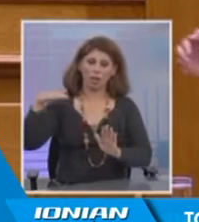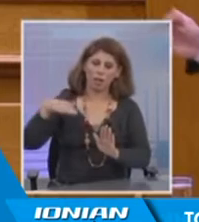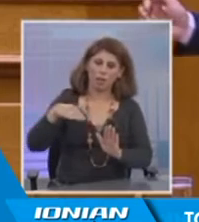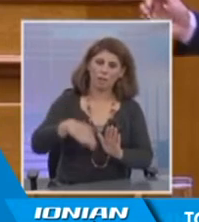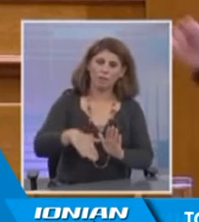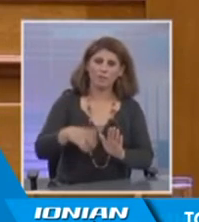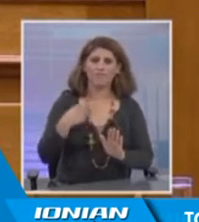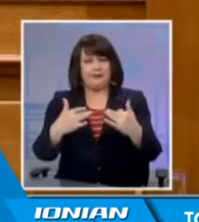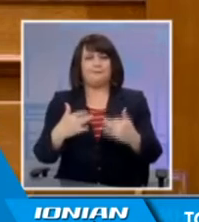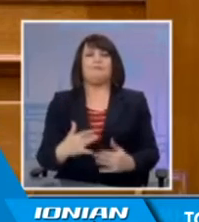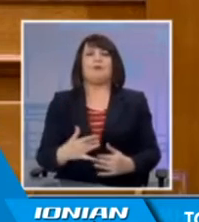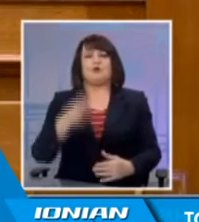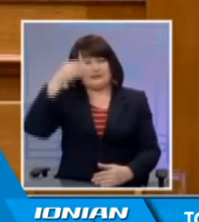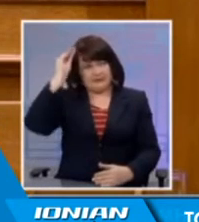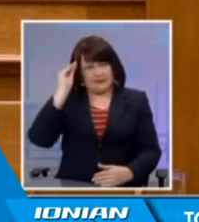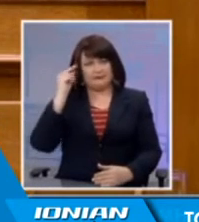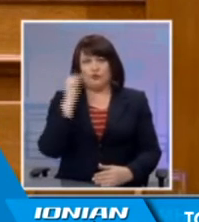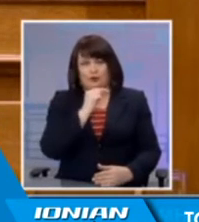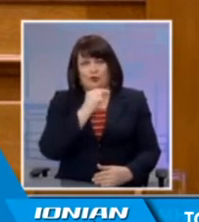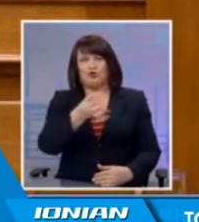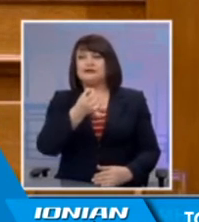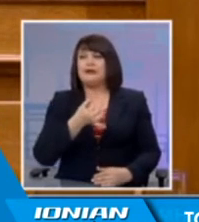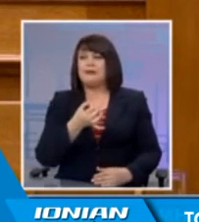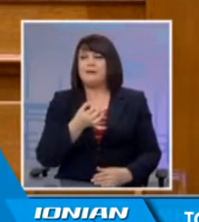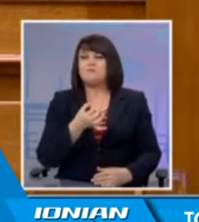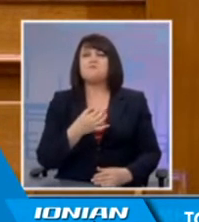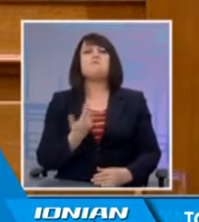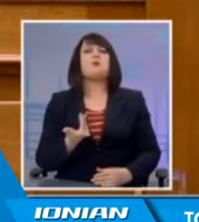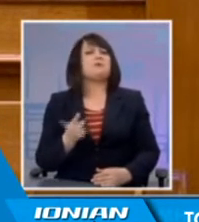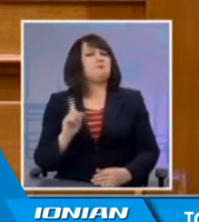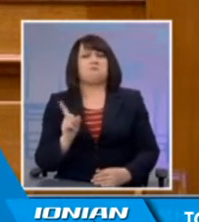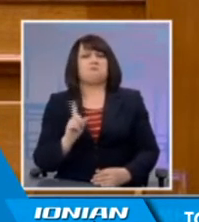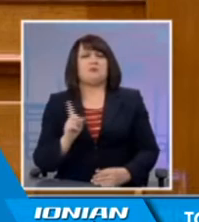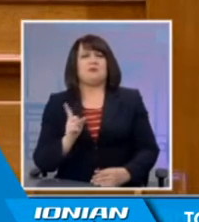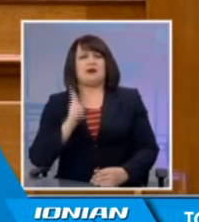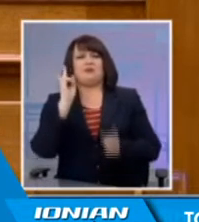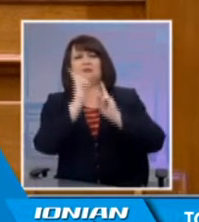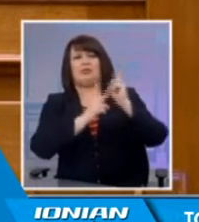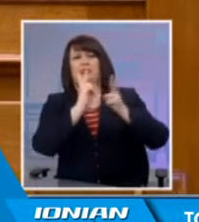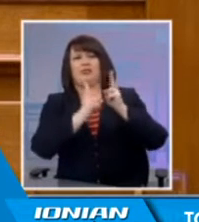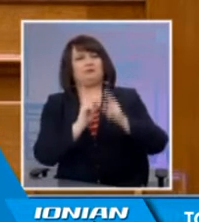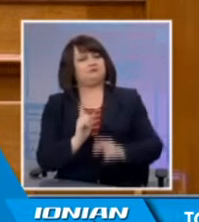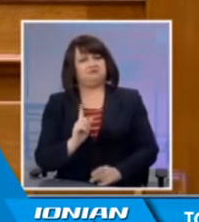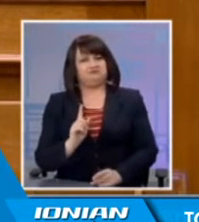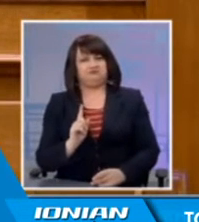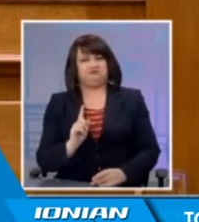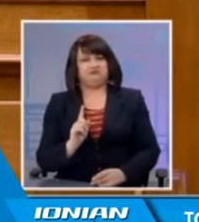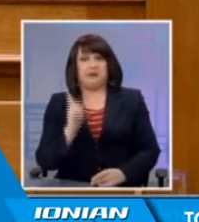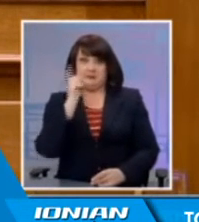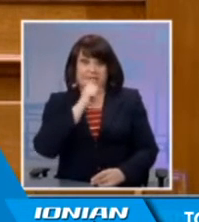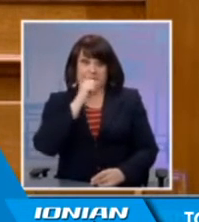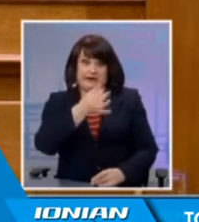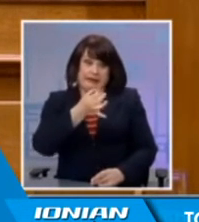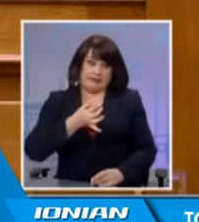λαϊκισμό και οπορτουνισμό. Ο κ. Μητσοτάκης εκτίμησε πως το νέο πολυνομοσχέδιο θα οθήσει ακόμη περισσότερους Έλληνες στην παρανομία, πλήττοντας κυρίως